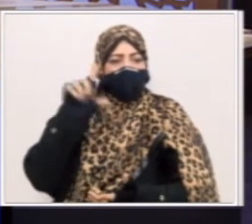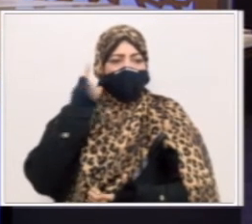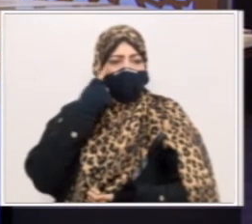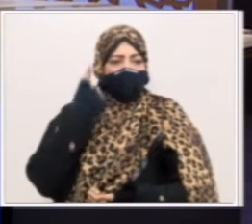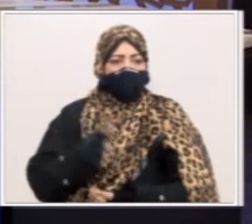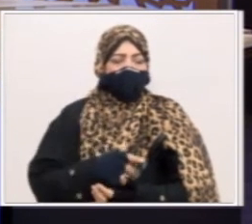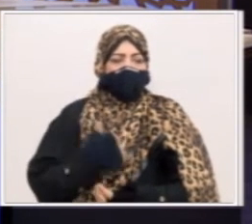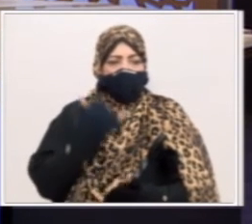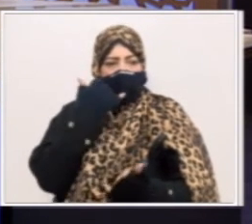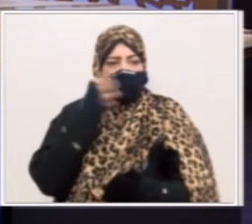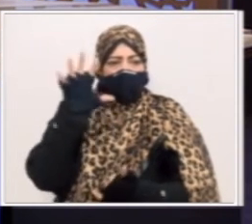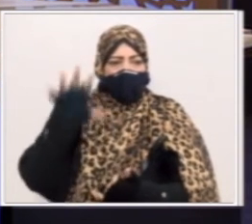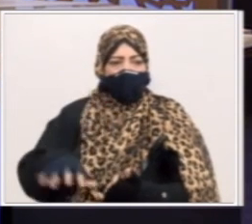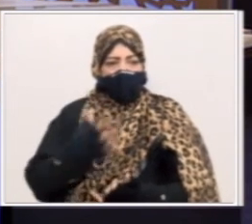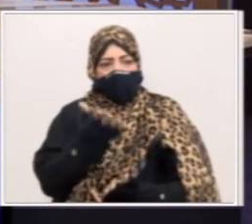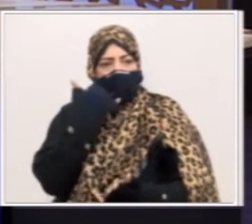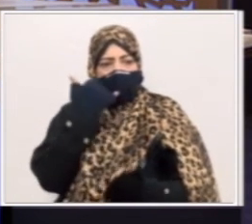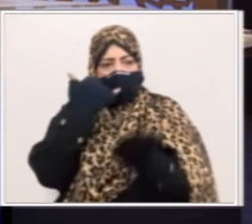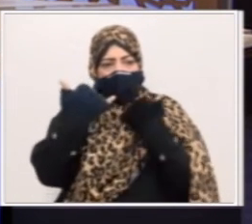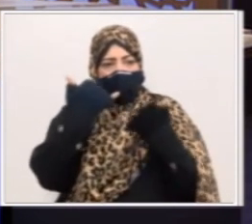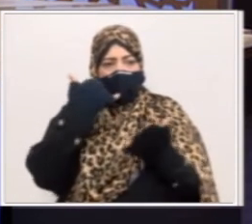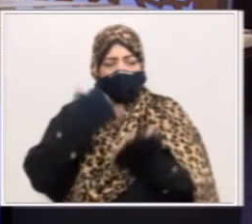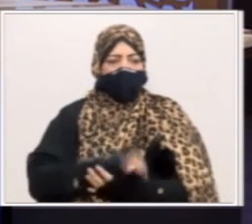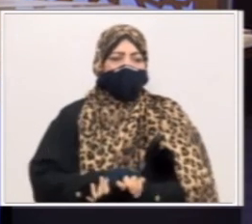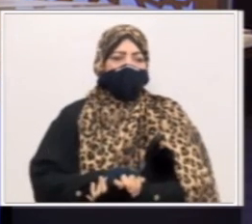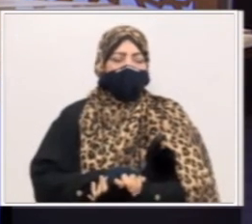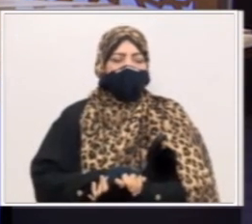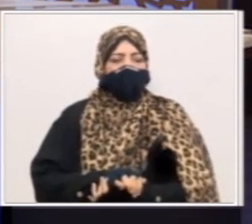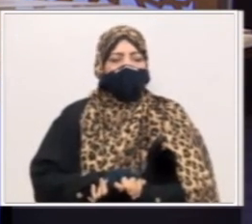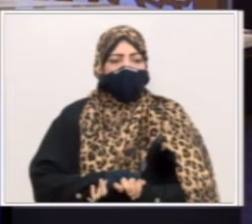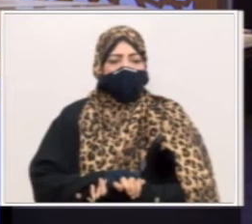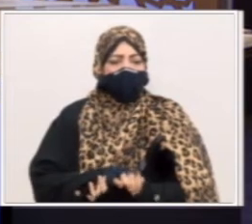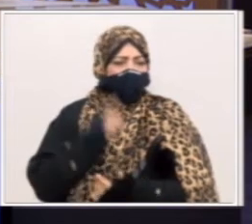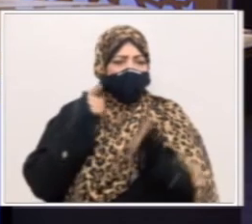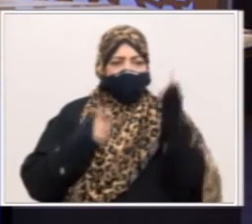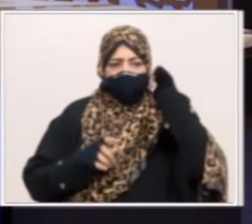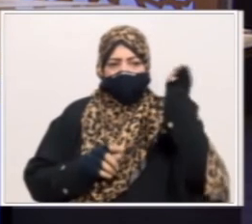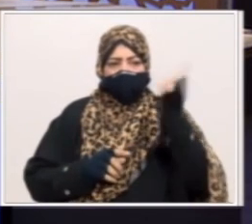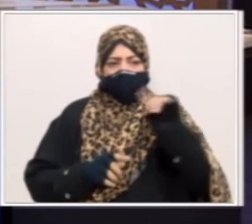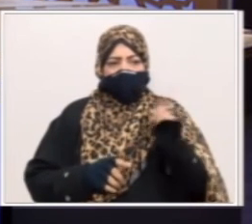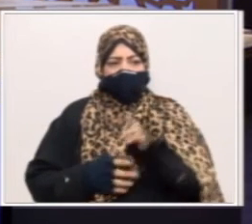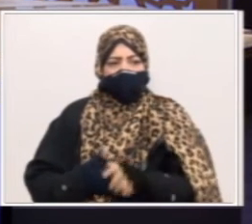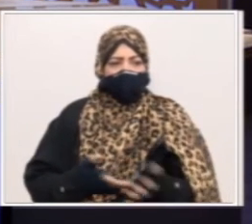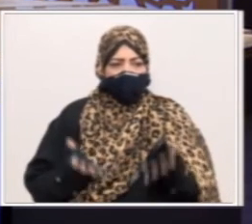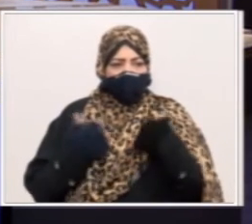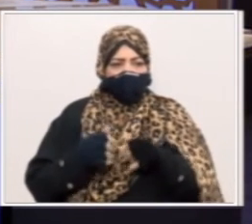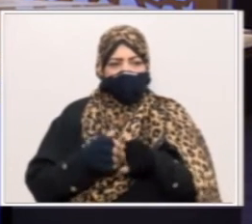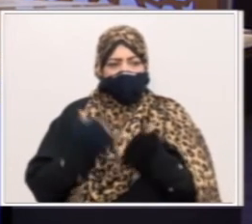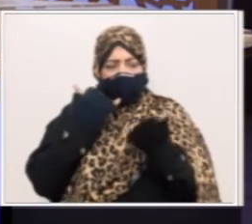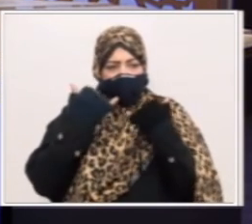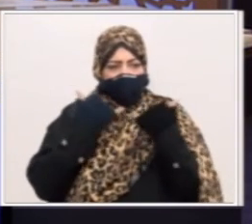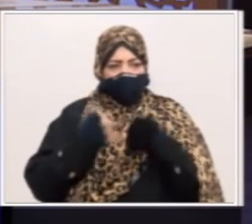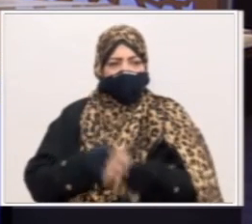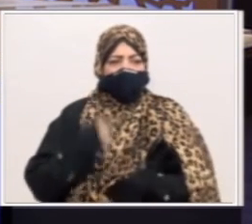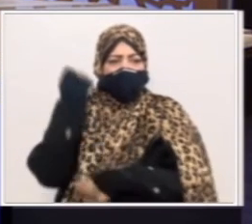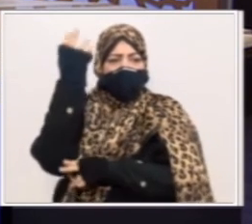ما اسمع شيء آخر مخرج معنا متصل. الأخ مسلم بنغازي. السلام عليكم. كيف حالك؟ وعليكم السلام ورحمة